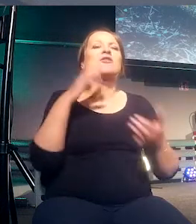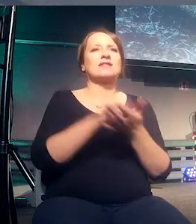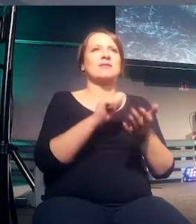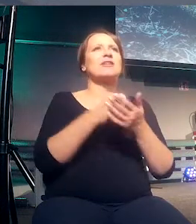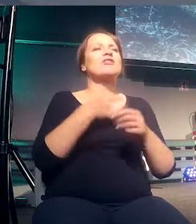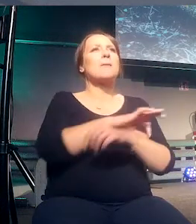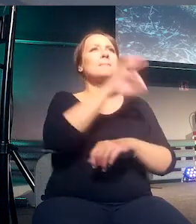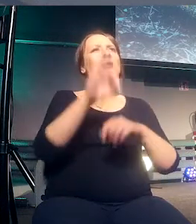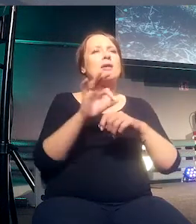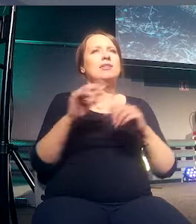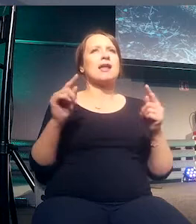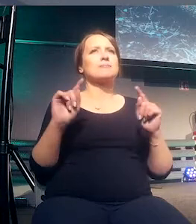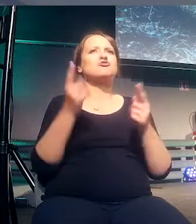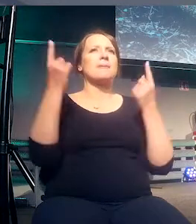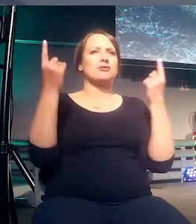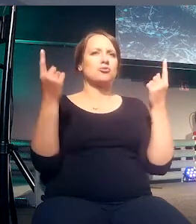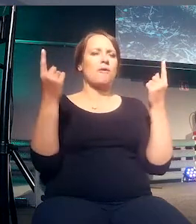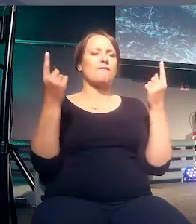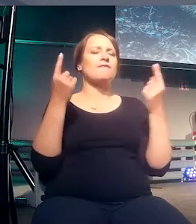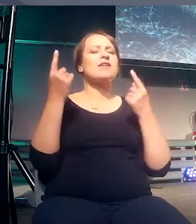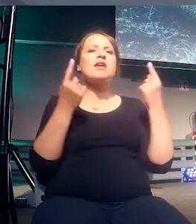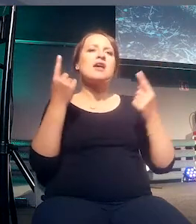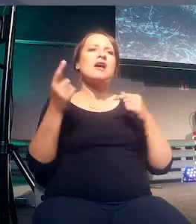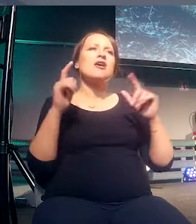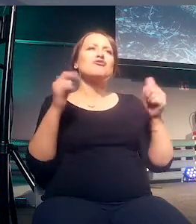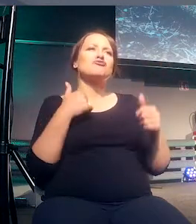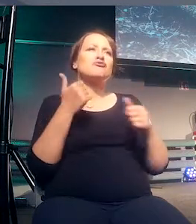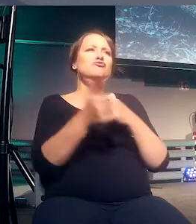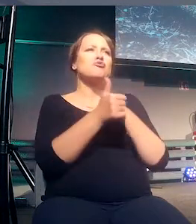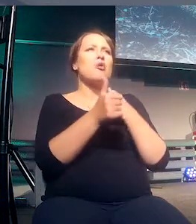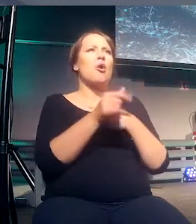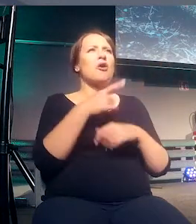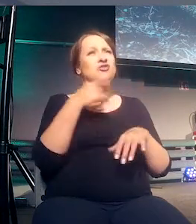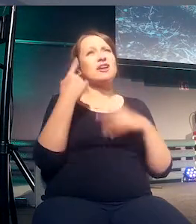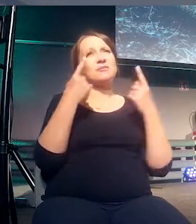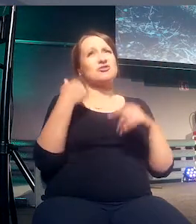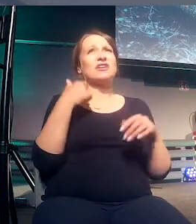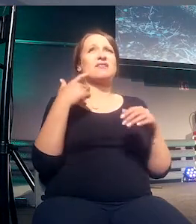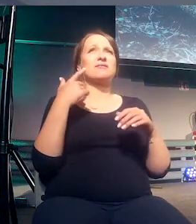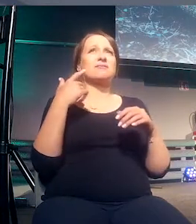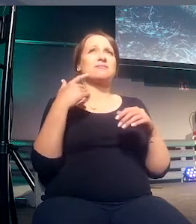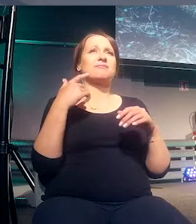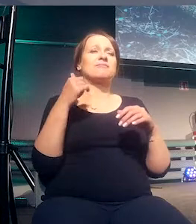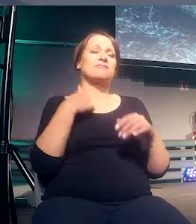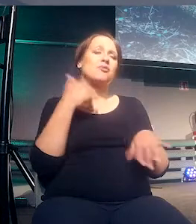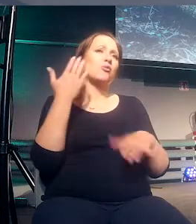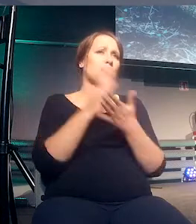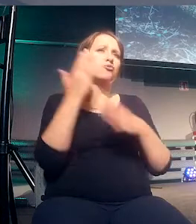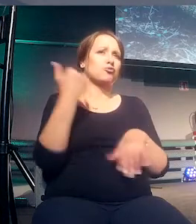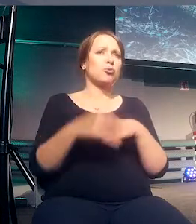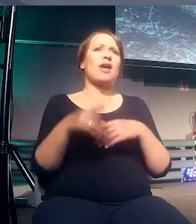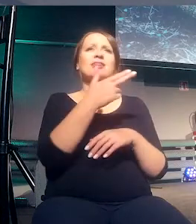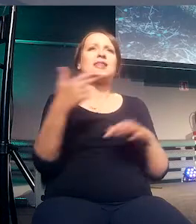projektanta przemysłowego, zanim się zaczęła, w moim przypadku to już się skończyła. Co więcej,